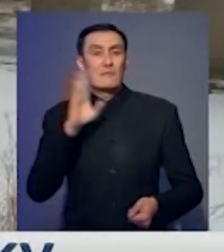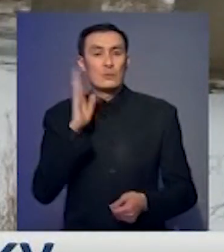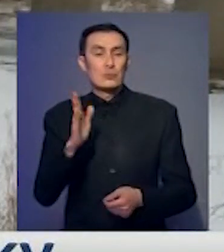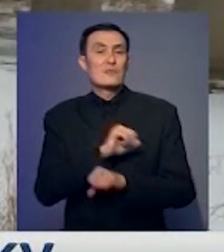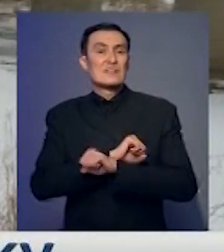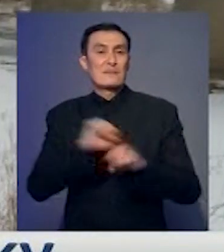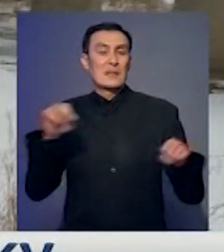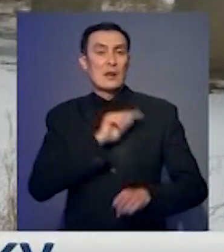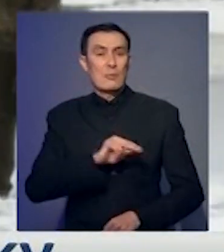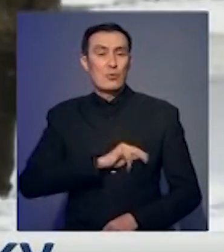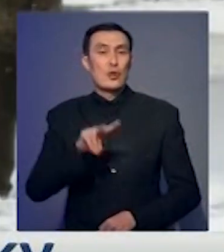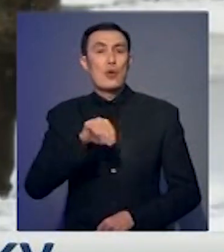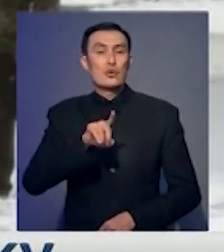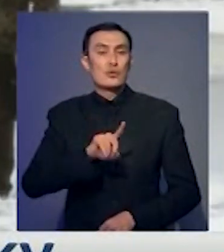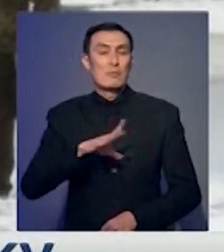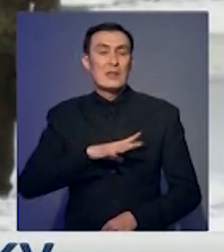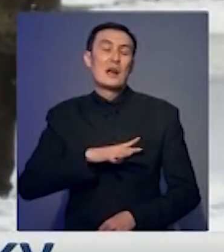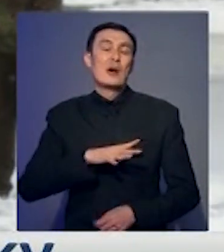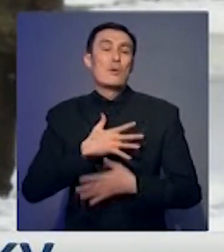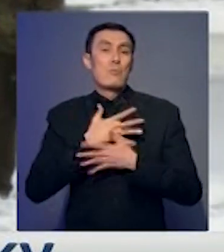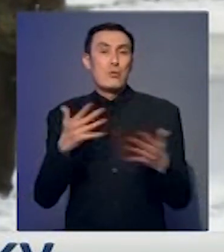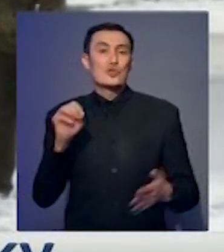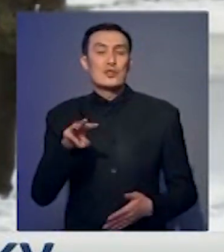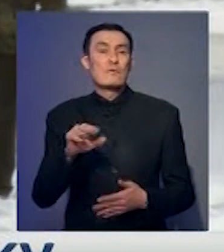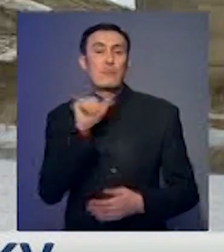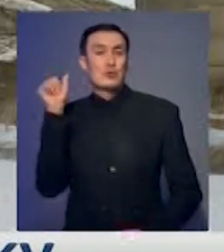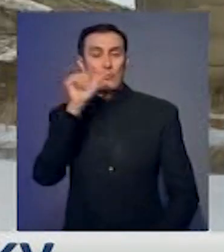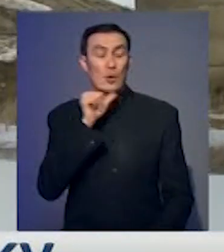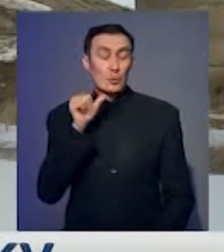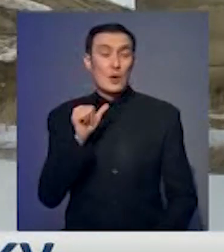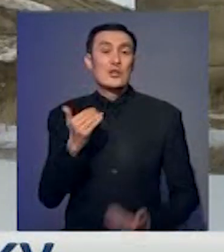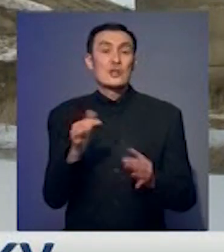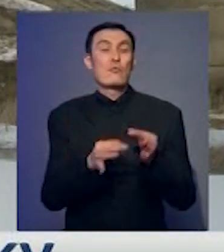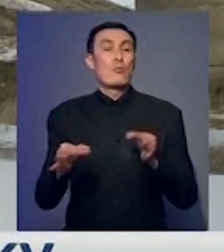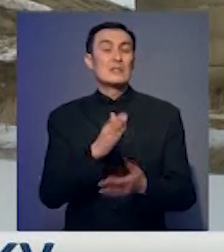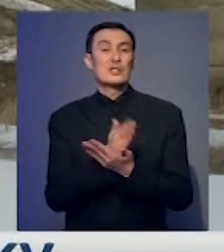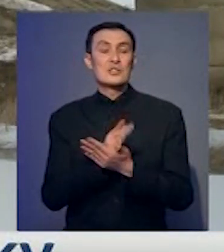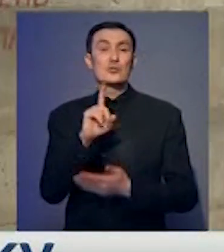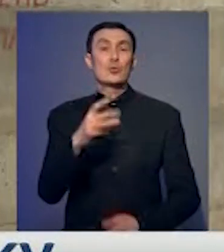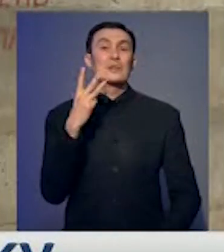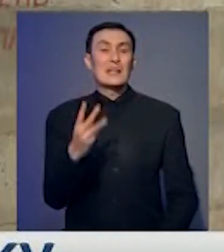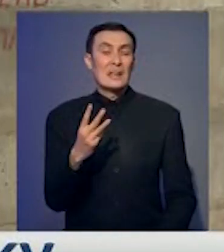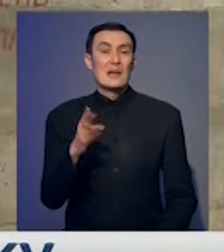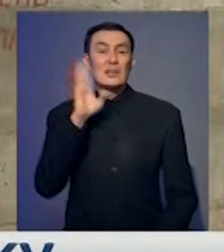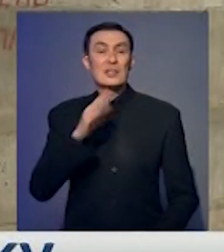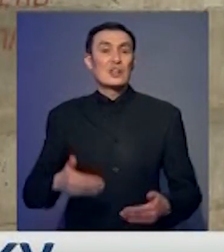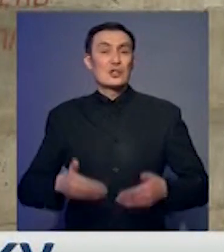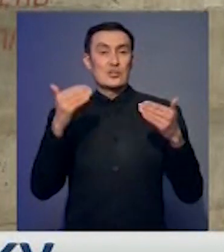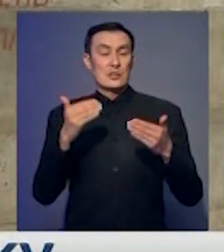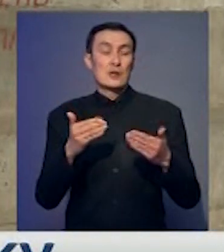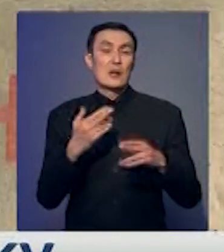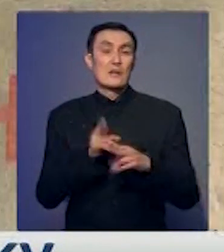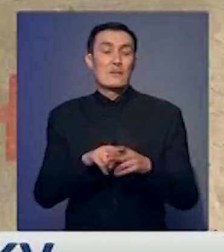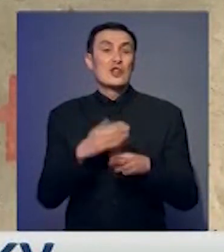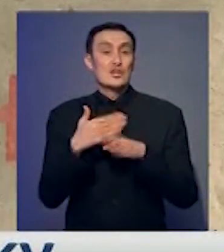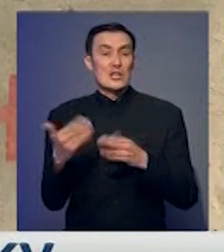проведут взрывные работы. Их будет в полтора раза больше, чем в прошлом году. Всего в регионе насчитывается 103 гидротехнических сооружения.